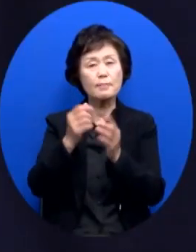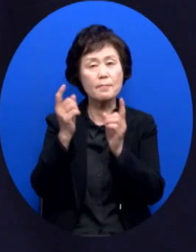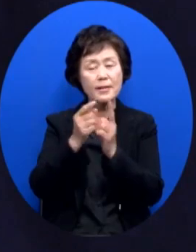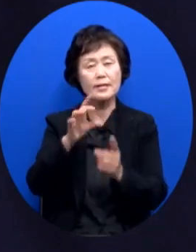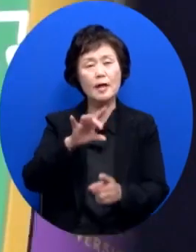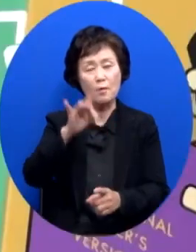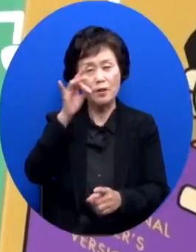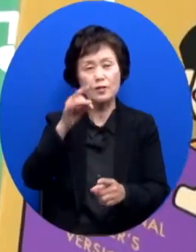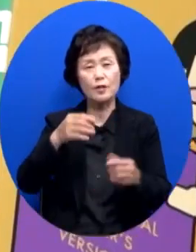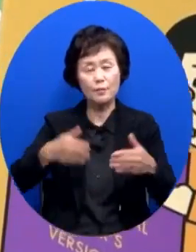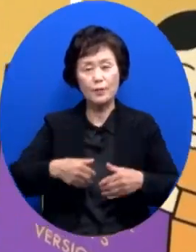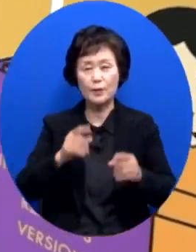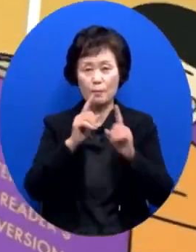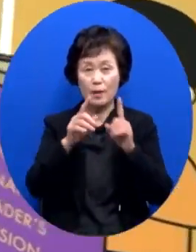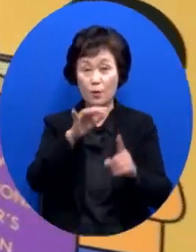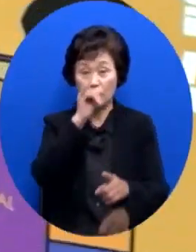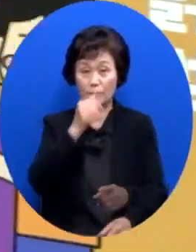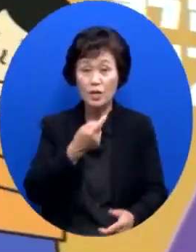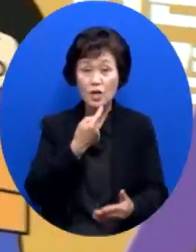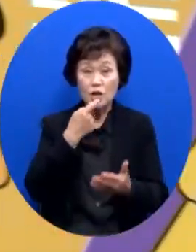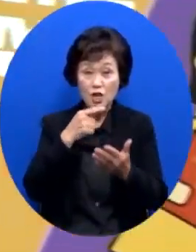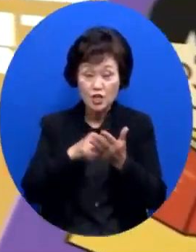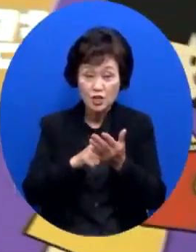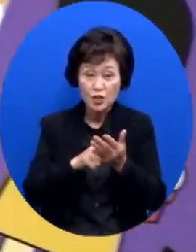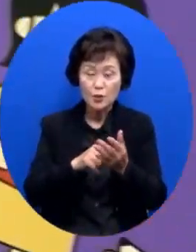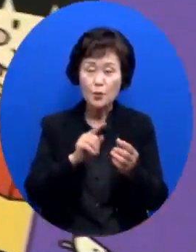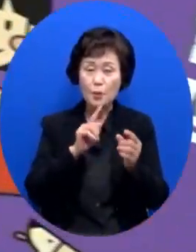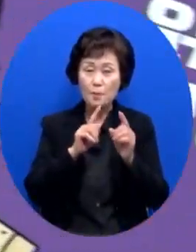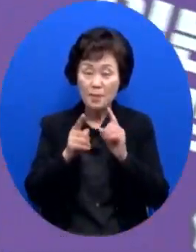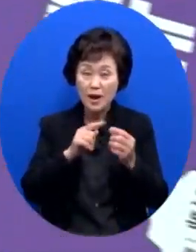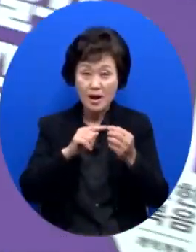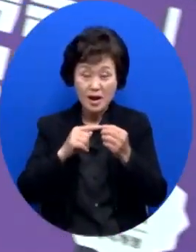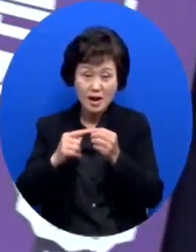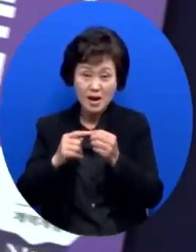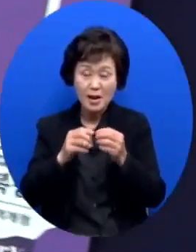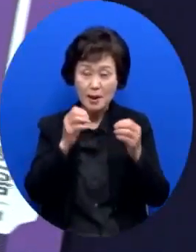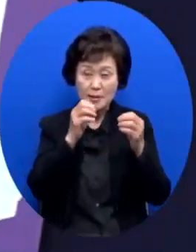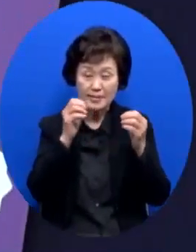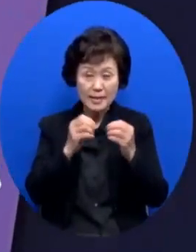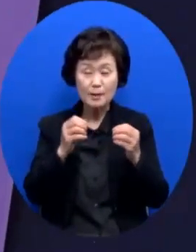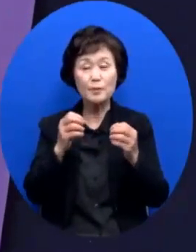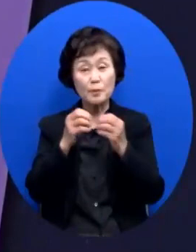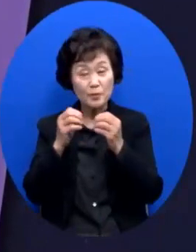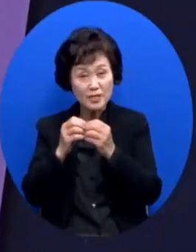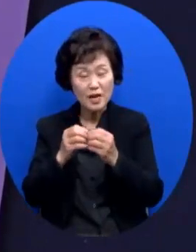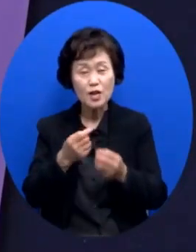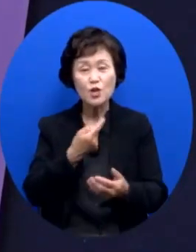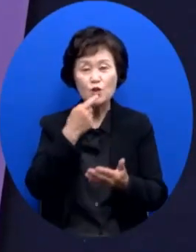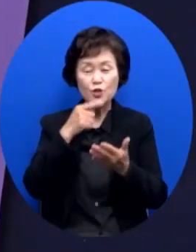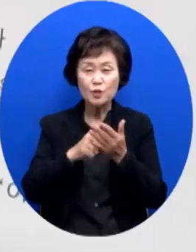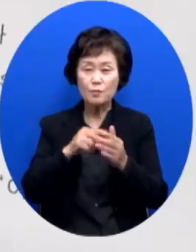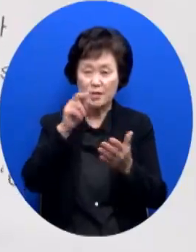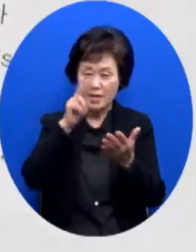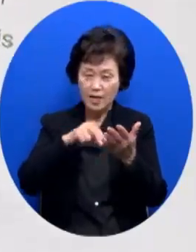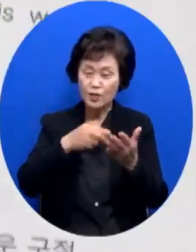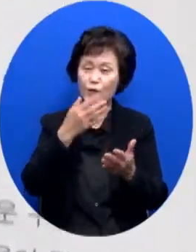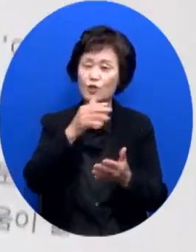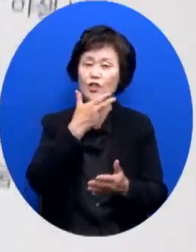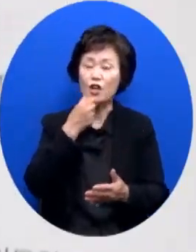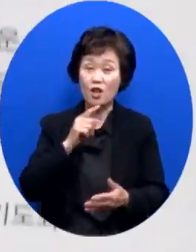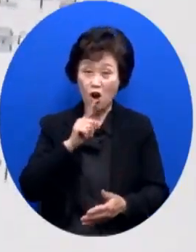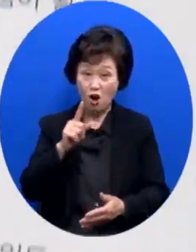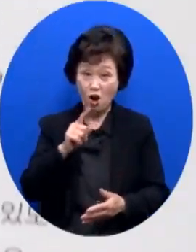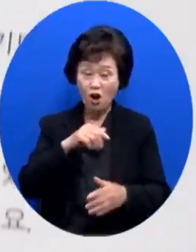강조합니다. 쉬운 어휘와 짧은 문장으로 쉽게 읽을 수 있는 쉬운 영어로 읽는 성경입니다.